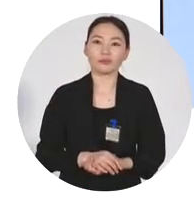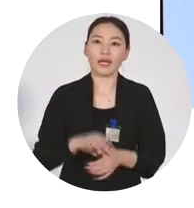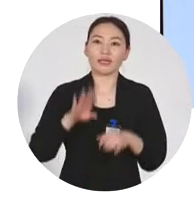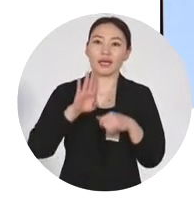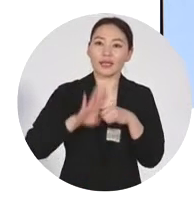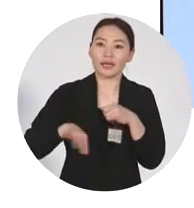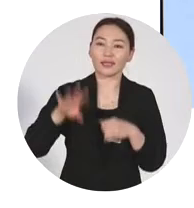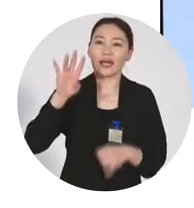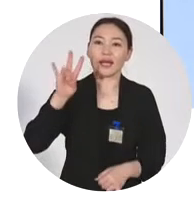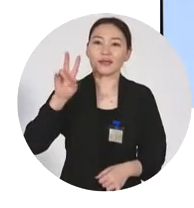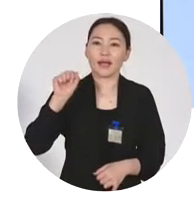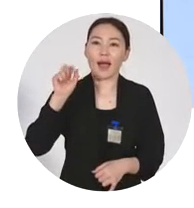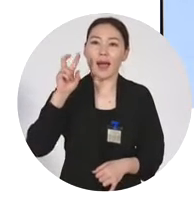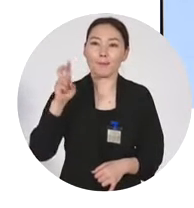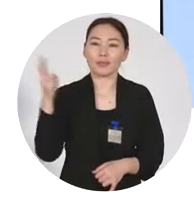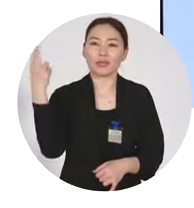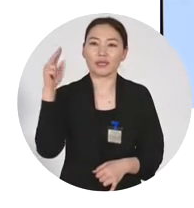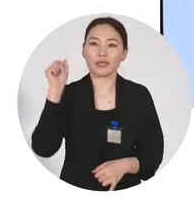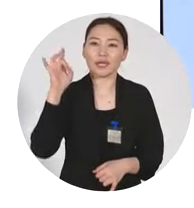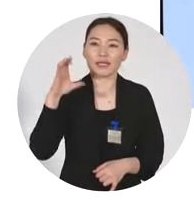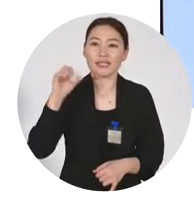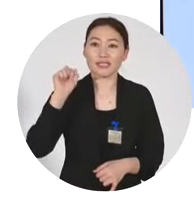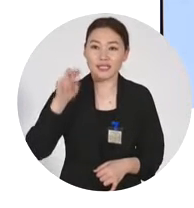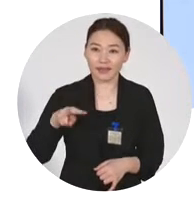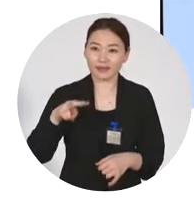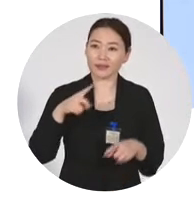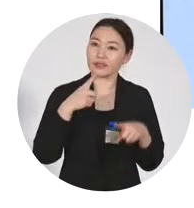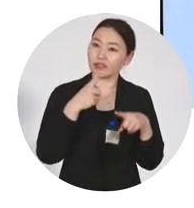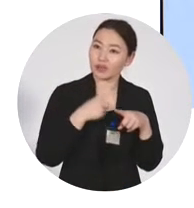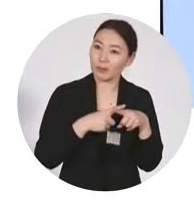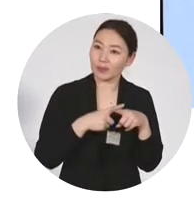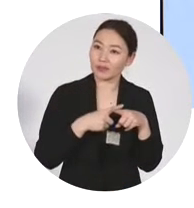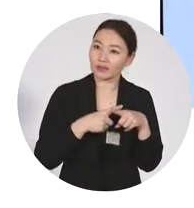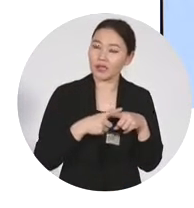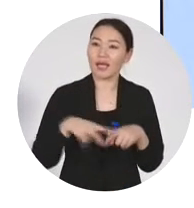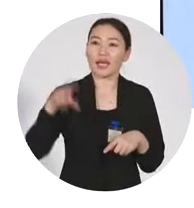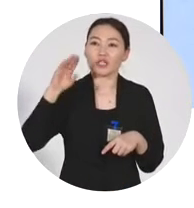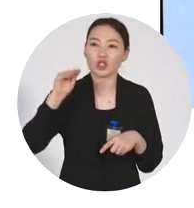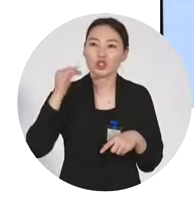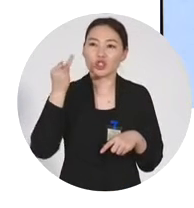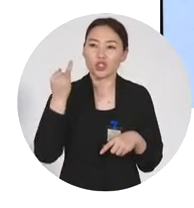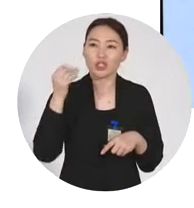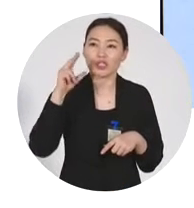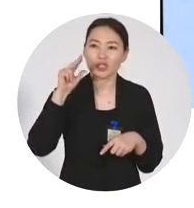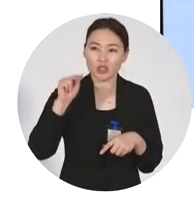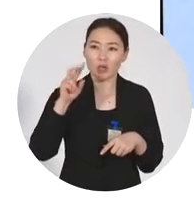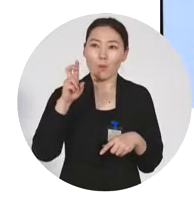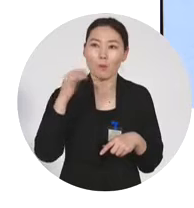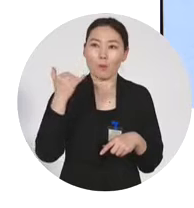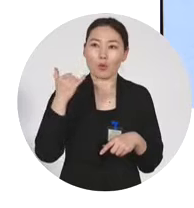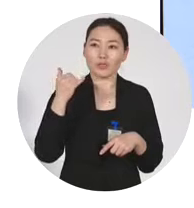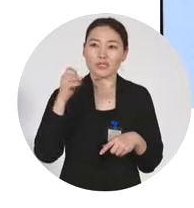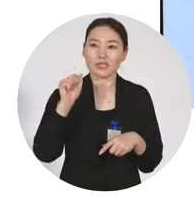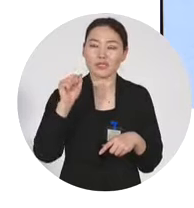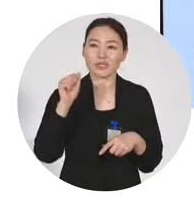буюу хувилга үсгээр төгссөн үйл үгэнд жич бусад хот буюу эс хувилгач үсгээр эхэлсэн залгуур залгахад гидс жиргэлэхгүй шууд